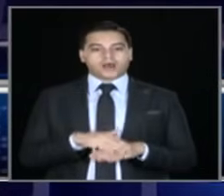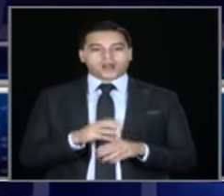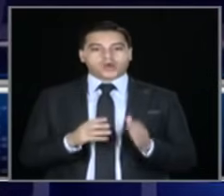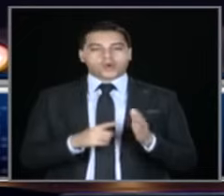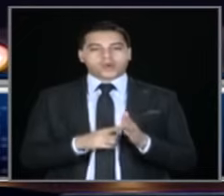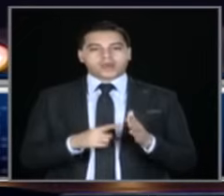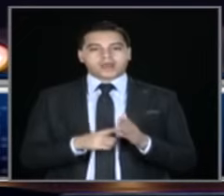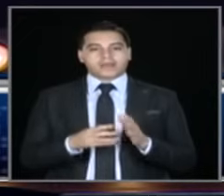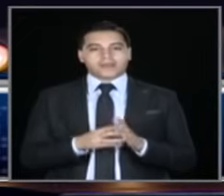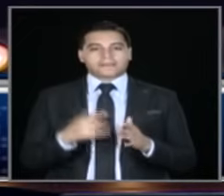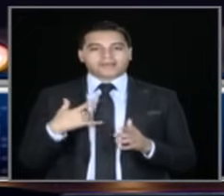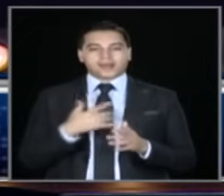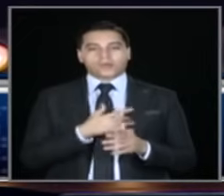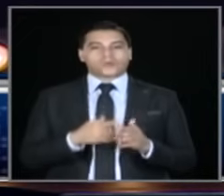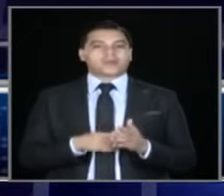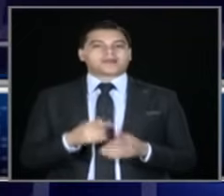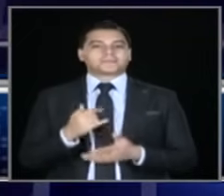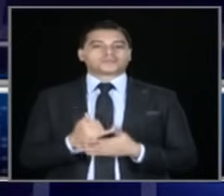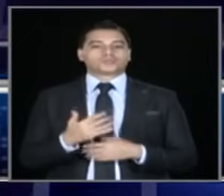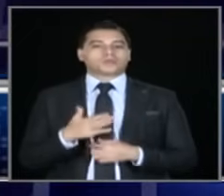لكلية بجامعة حلوان.